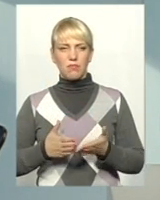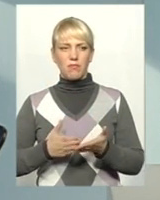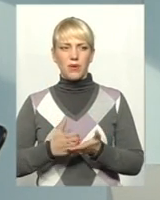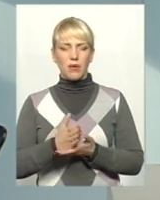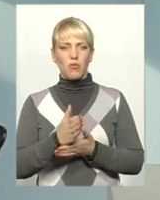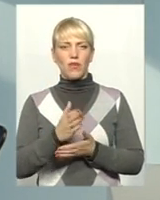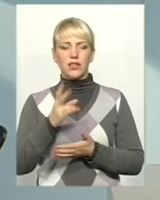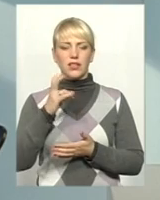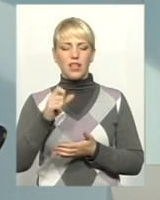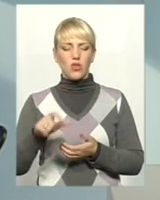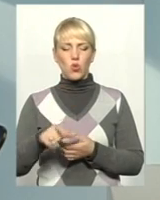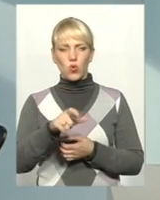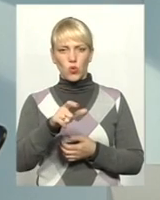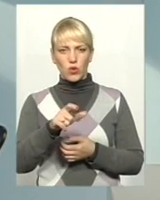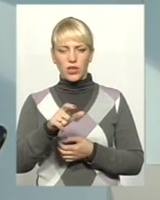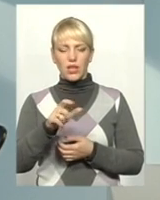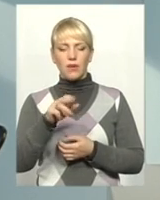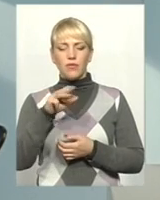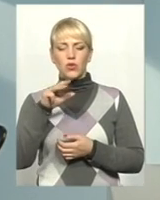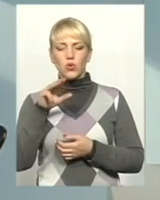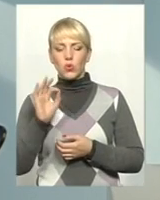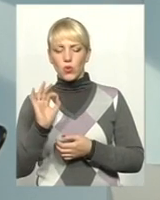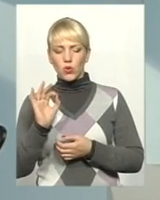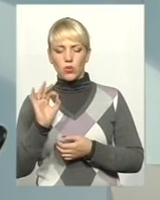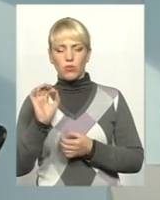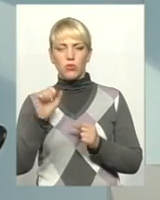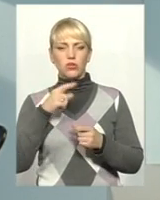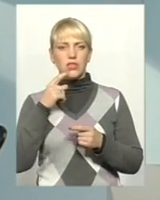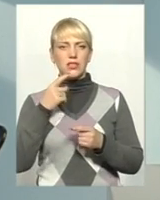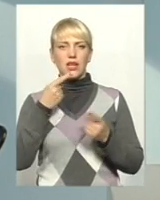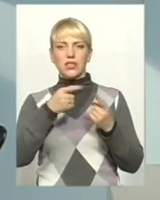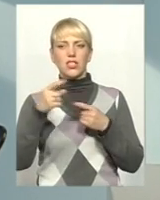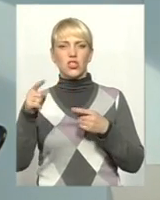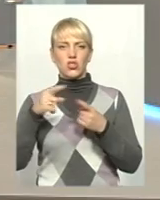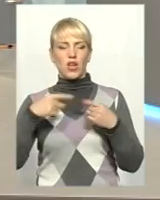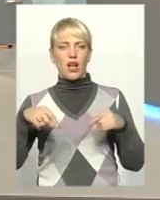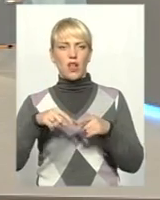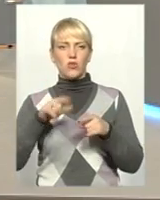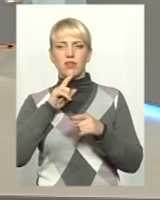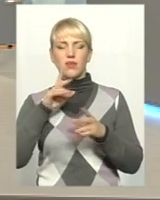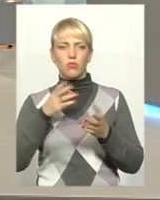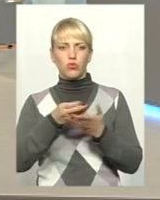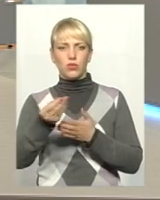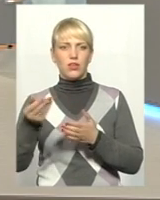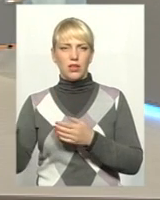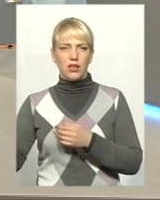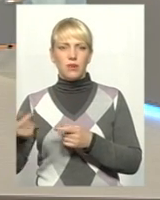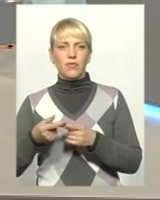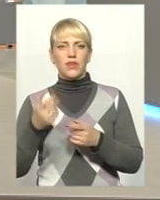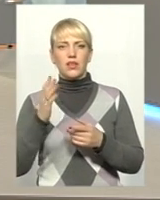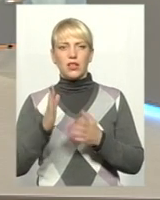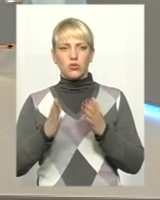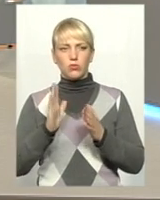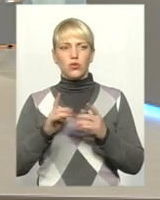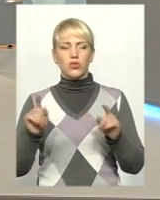статті. Але я не буду говорити про інші статті, я буду говорити про дороги. І всі розуміють, якщо не буде створений цей дорожній фонд,